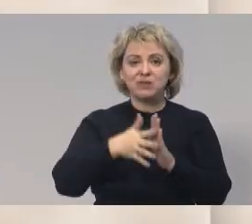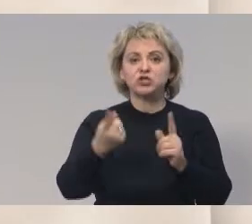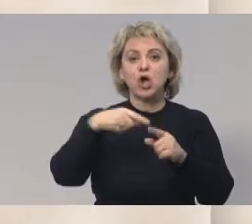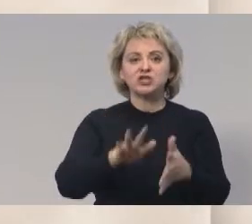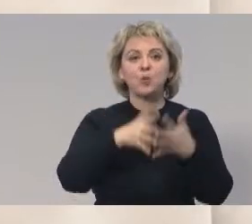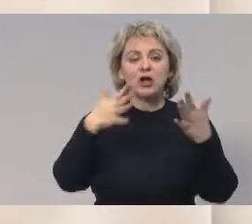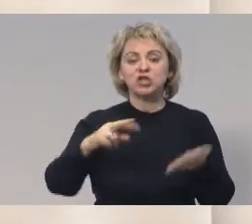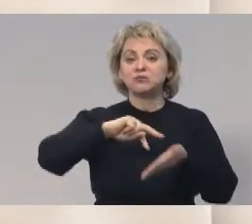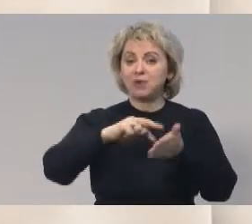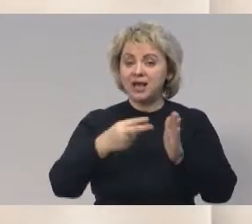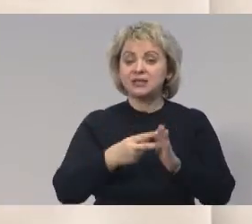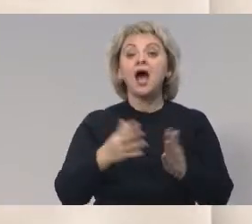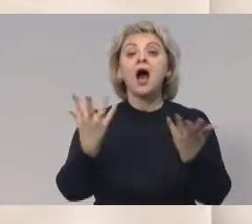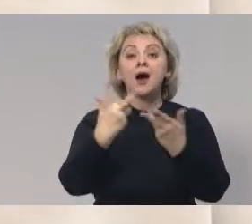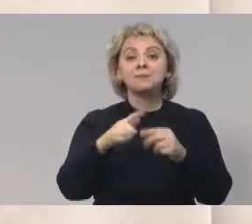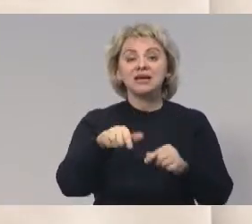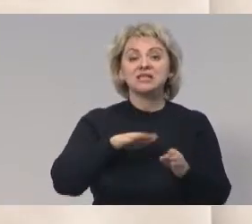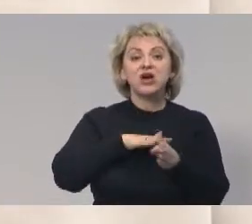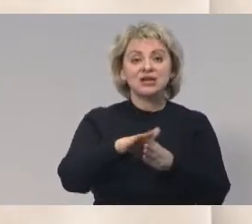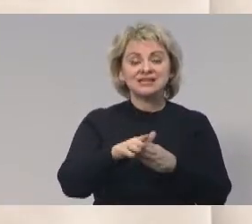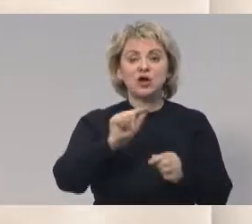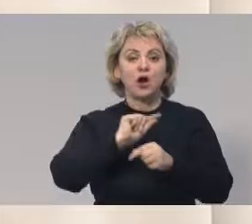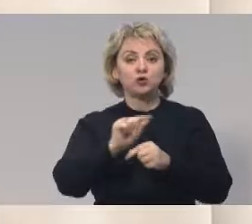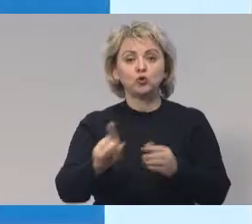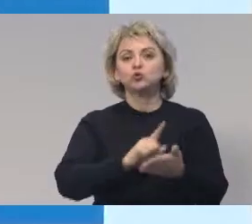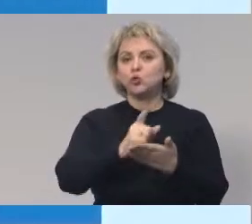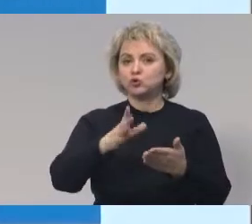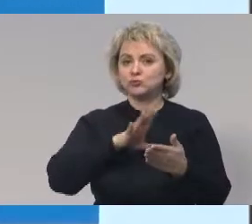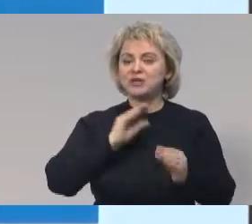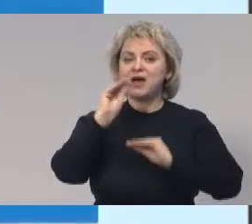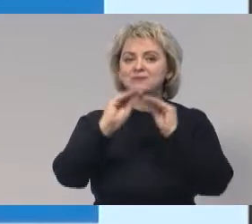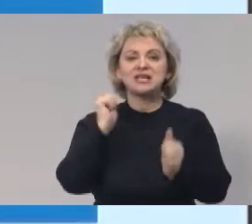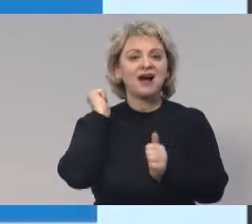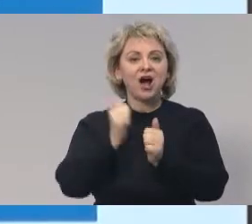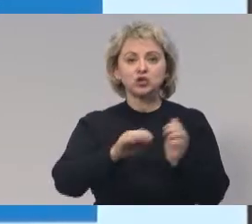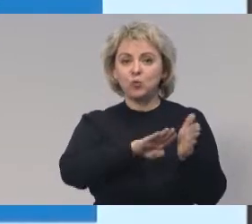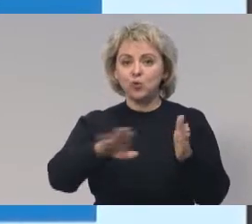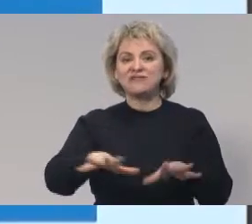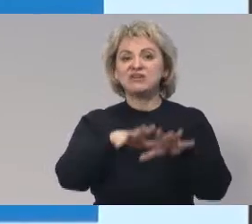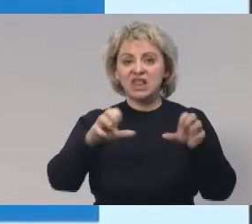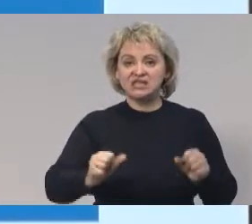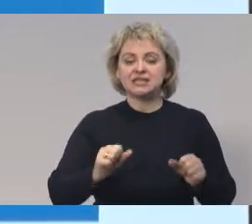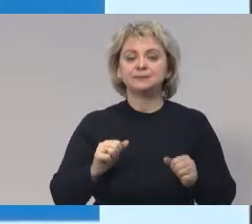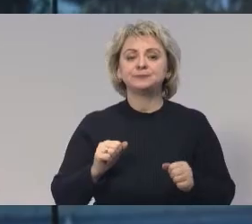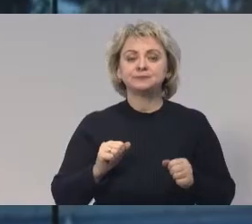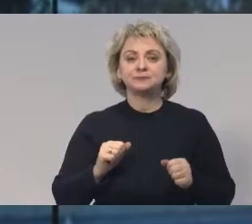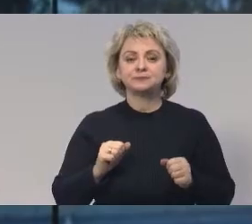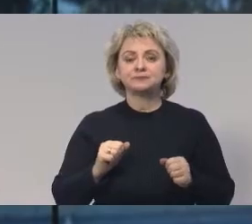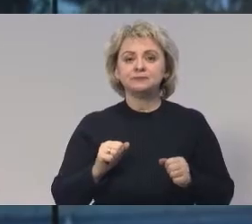этих масштабных проектов, а механизм реализации и контроля должен быть обеспечен на каждом уровне власти.